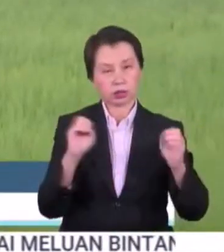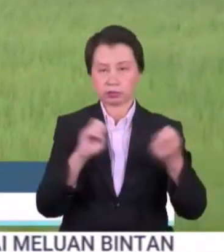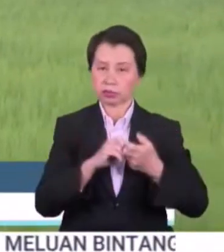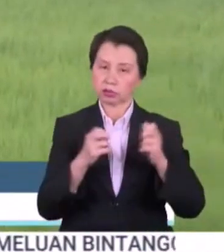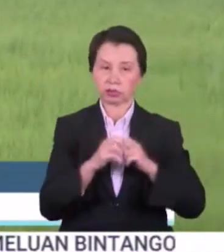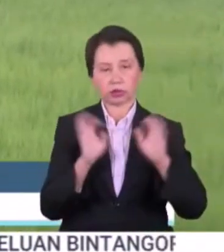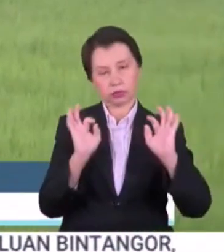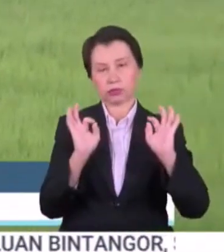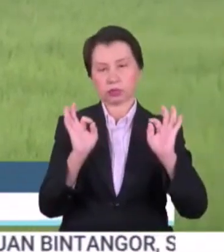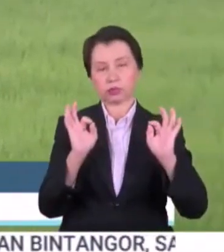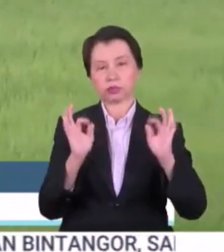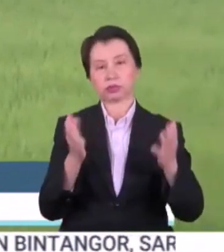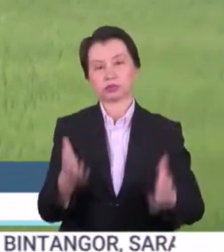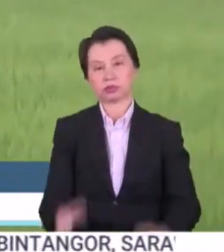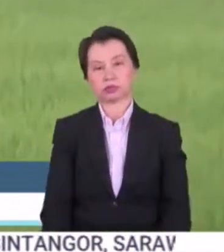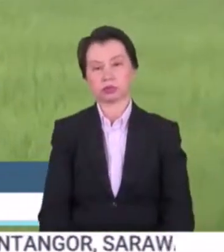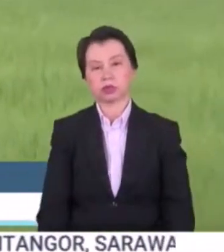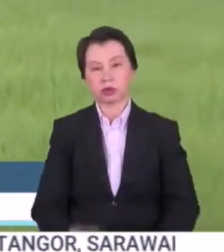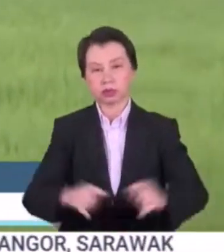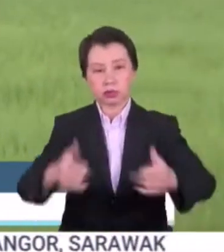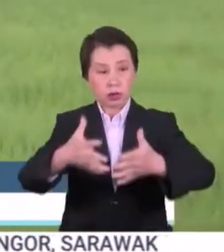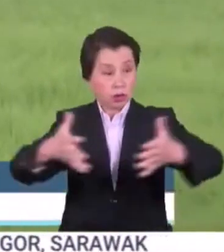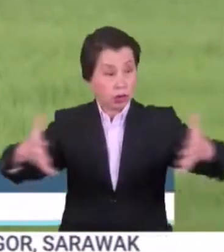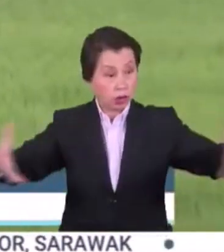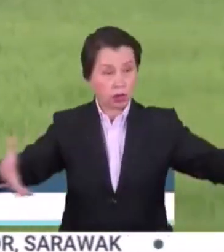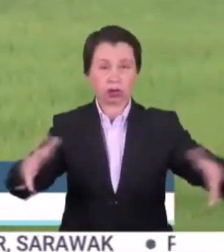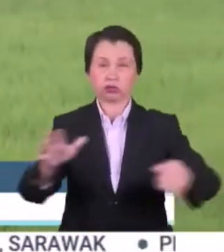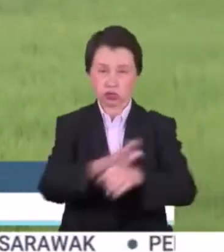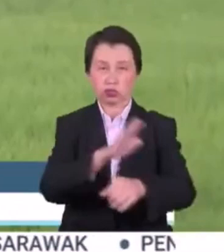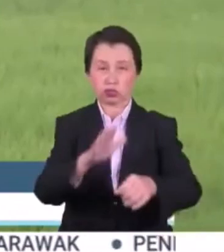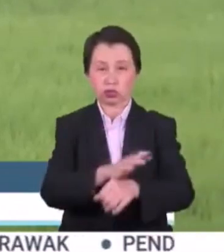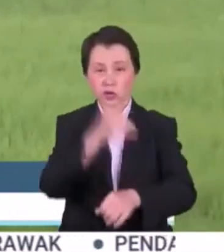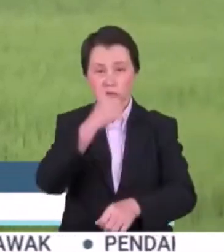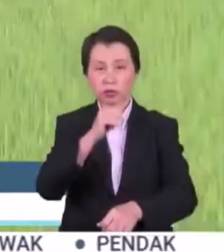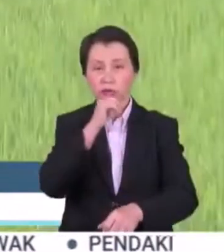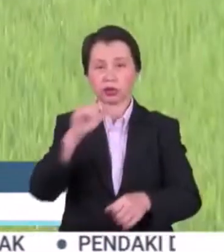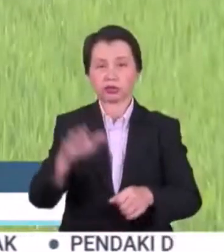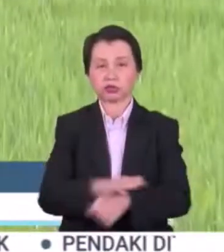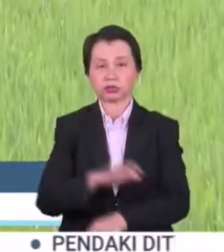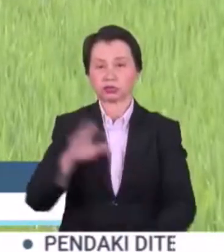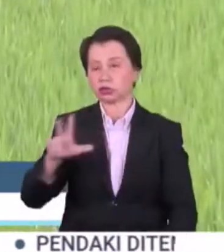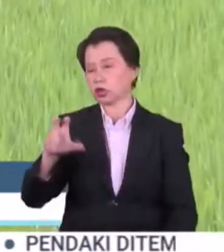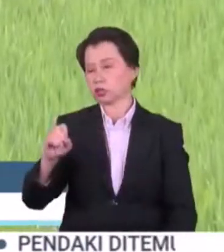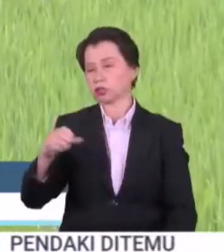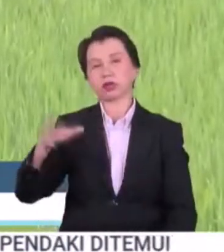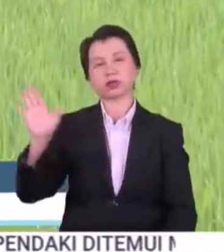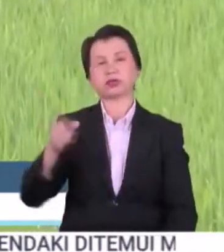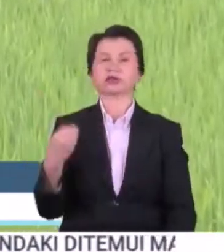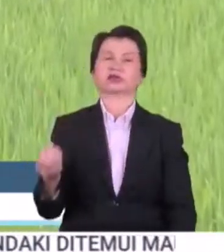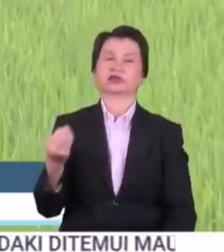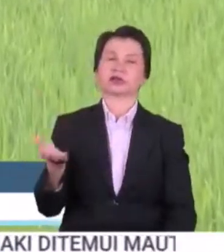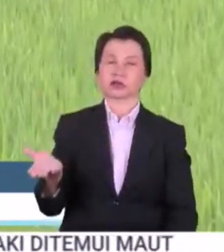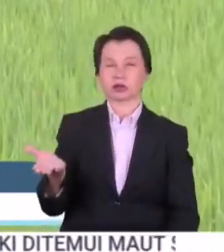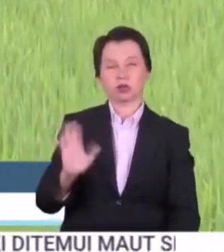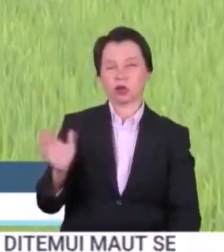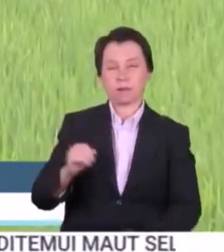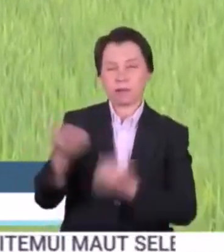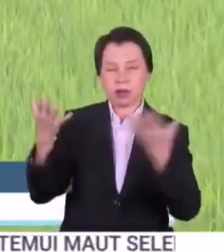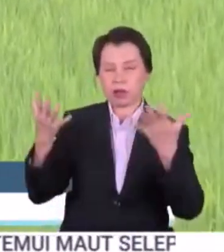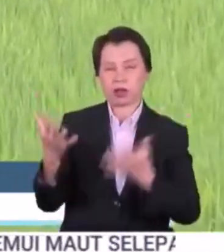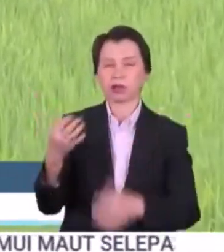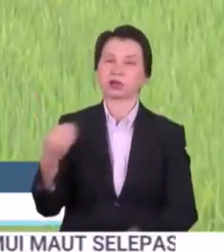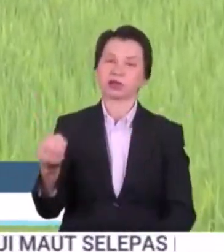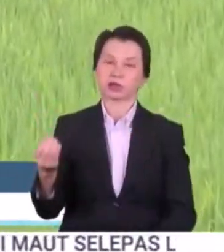pun. Dengan keluasan yang ada ni cukup. Pasal kita tak cukup baru 30 lebih lah. Bukan banyak lah. Sikit